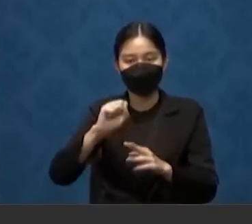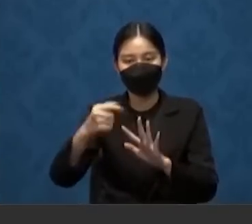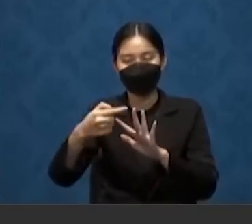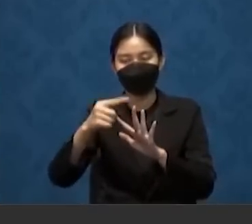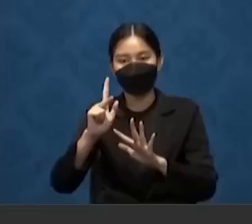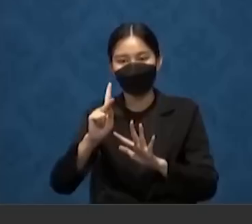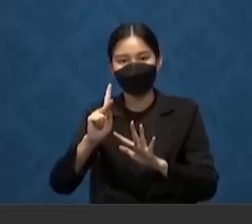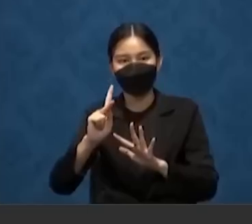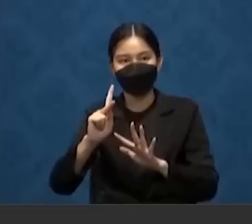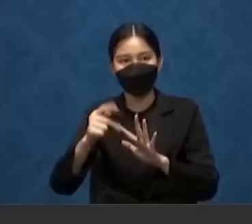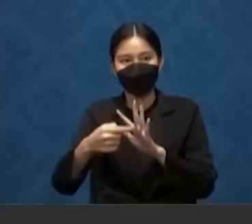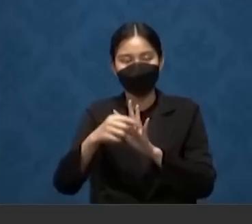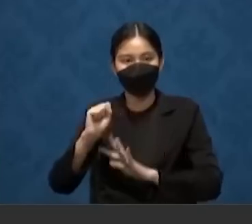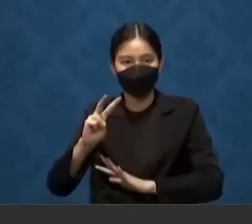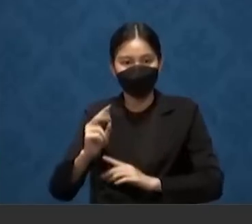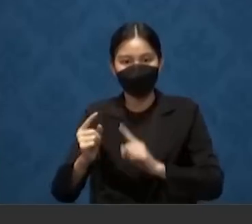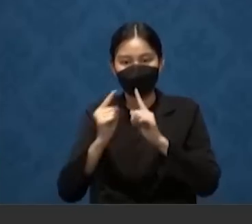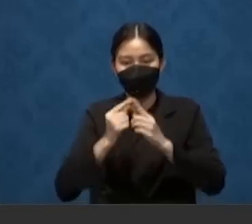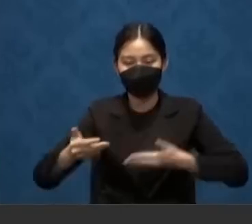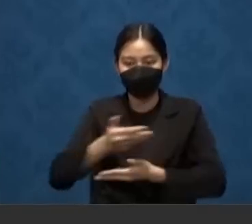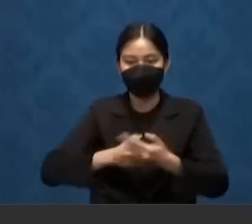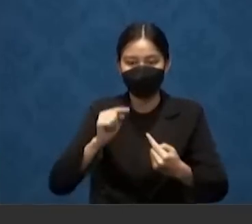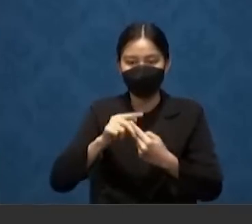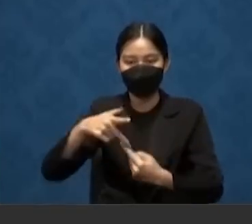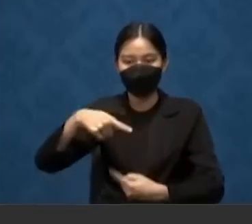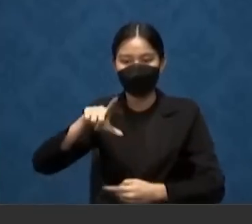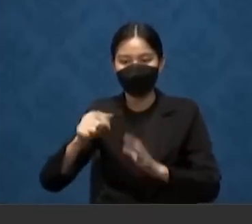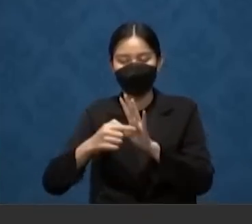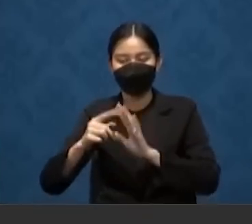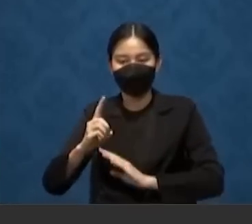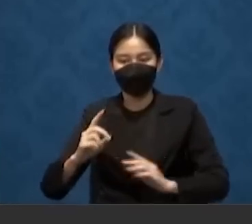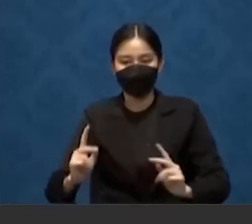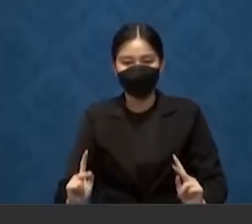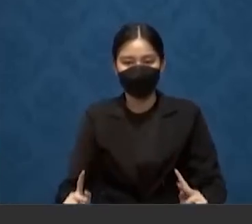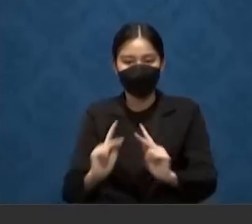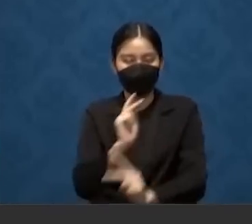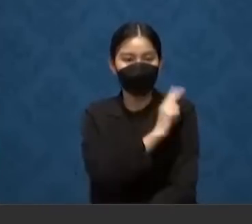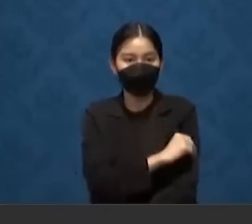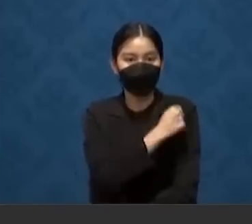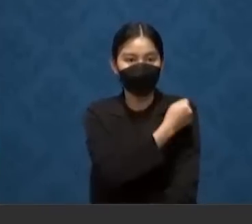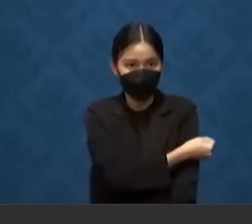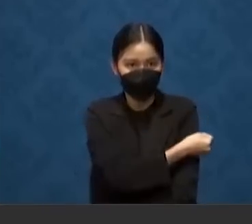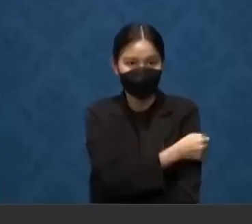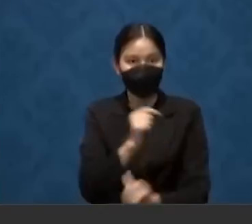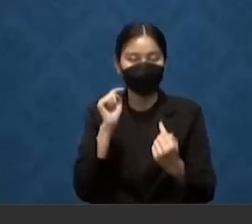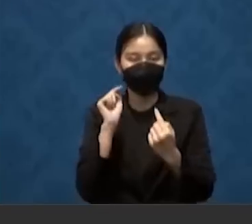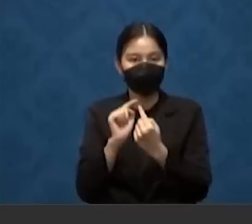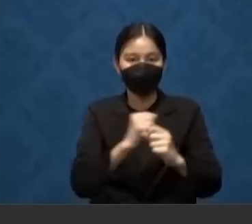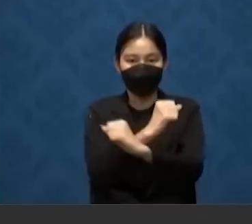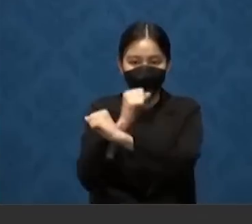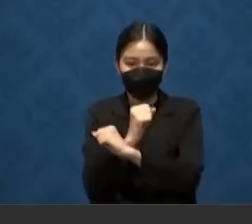ได้หาหือกับประรักระสวงสารสุขเขียวกับมาตรคารในการคบคุมโรคCOVID-2019